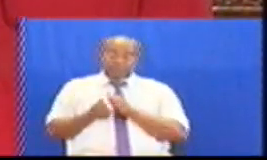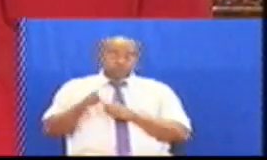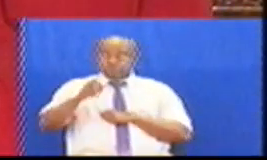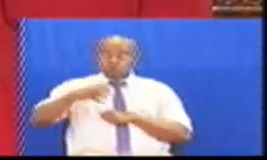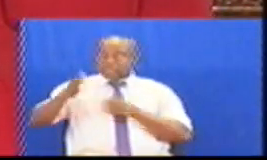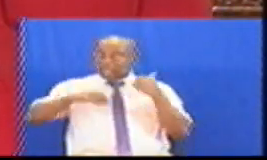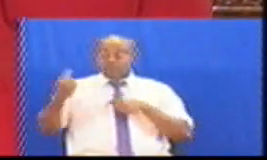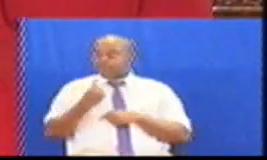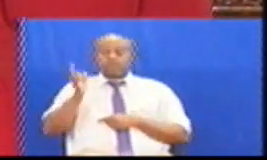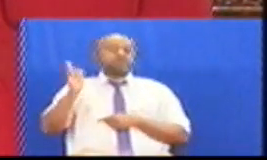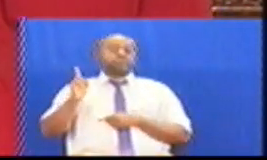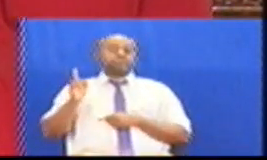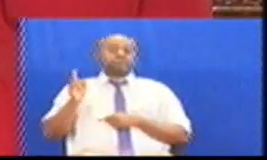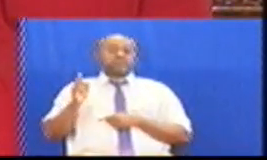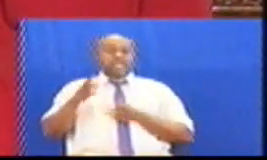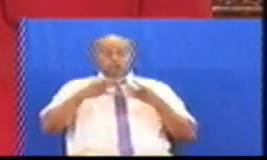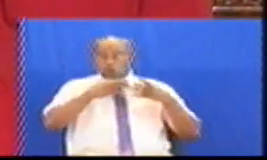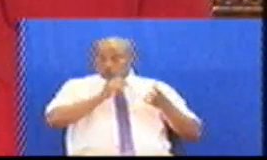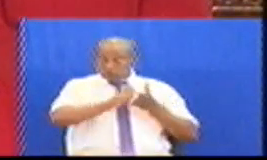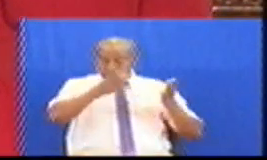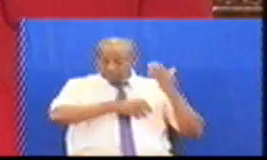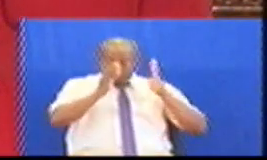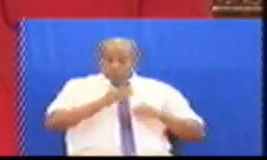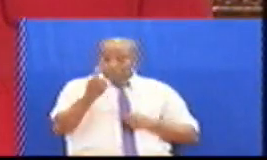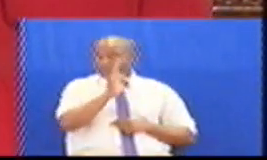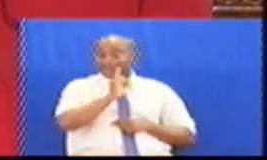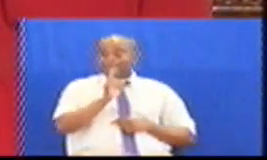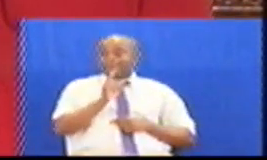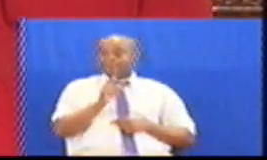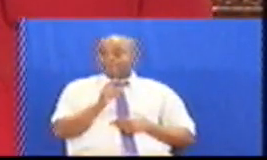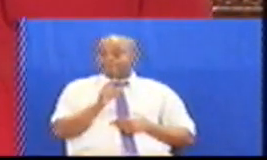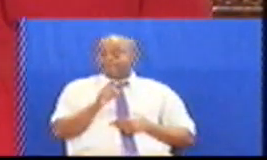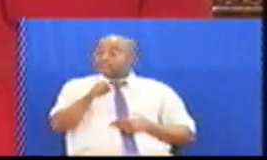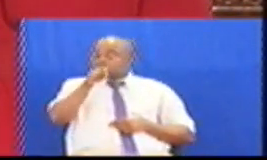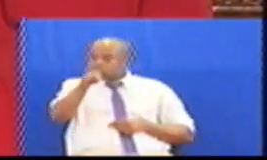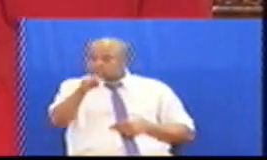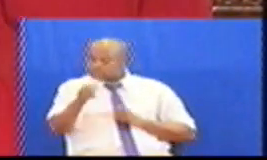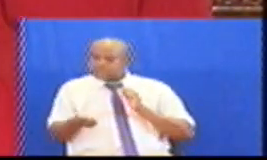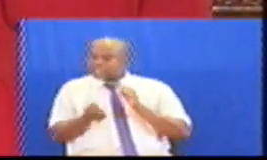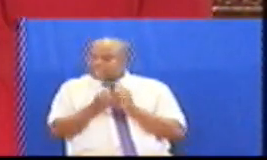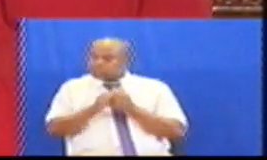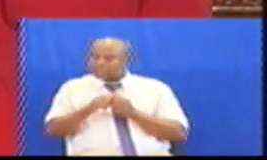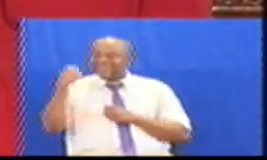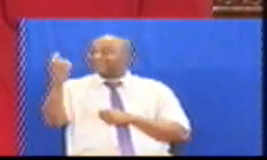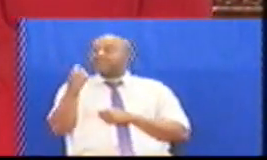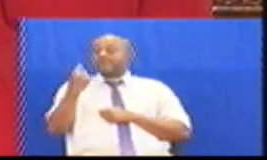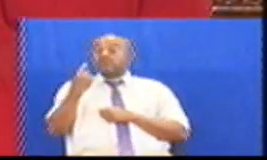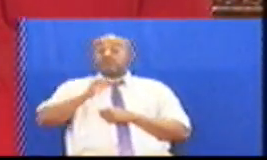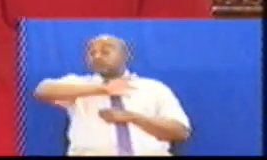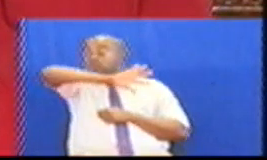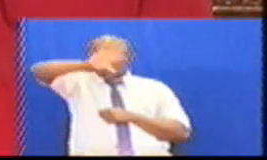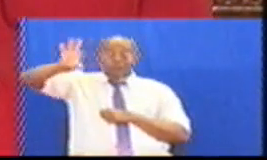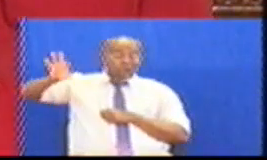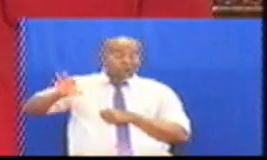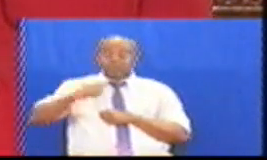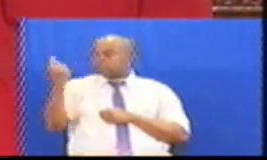Afya, sio la Wizara ya Waziri Mkuu, sio jambo la fedha, ni jambo la taifa, ni jambo letu wote,